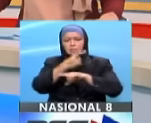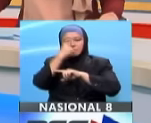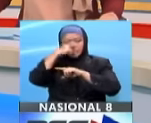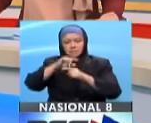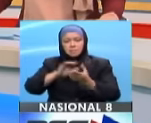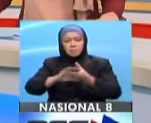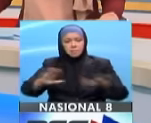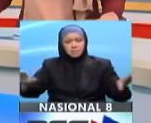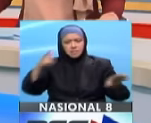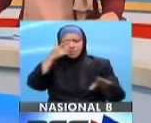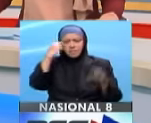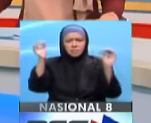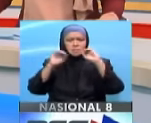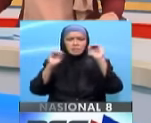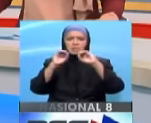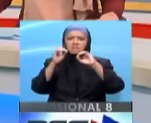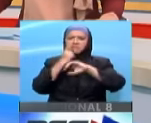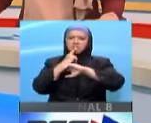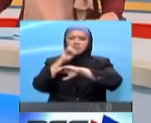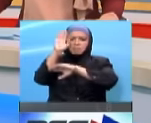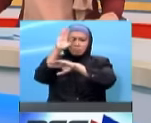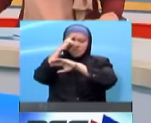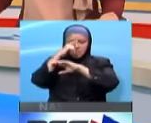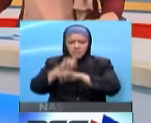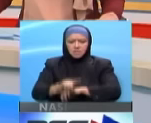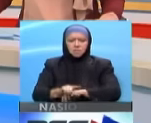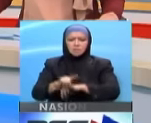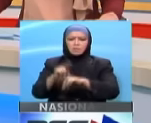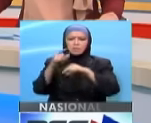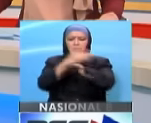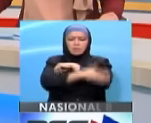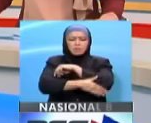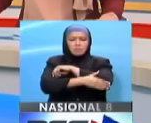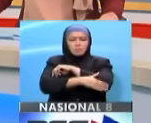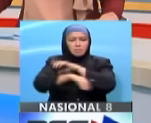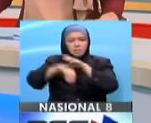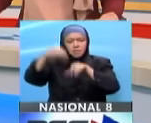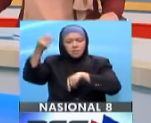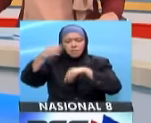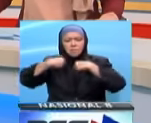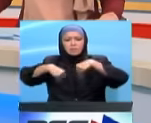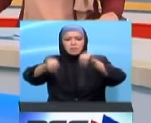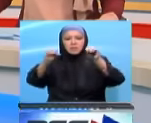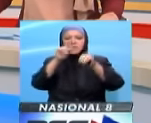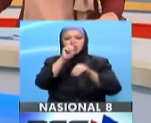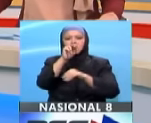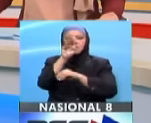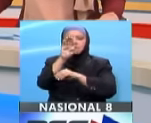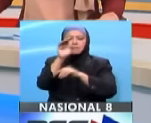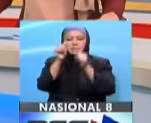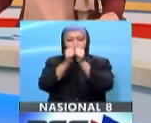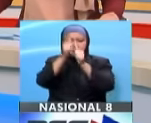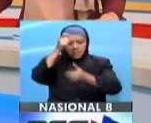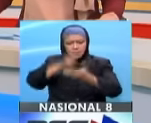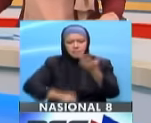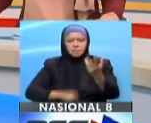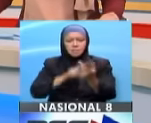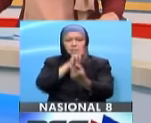akan menjual tenaga kepada firma tenaga tunggal negara Tenaga Nasional Berhad TNB dengan harga yang